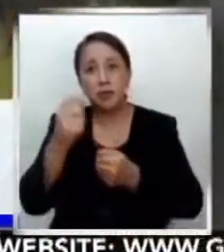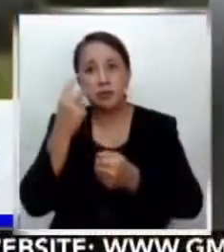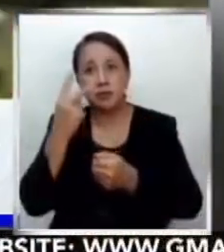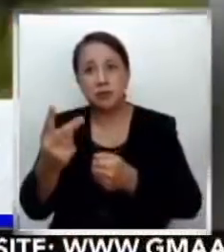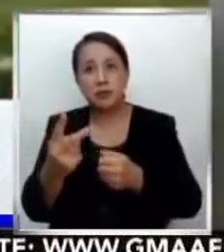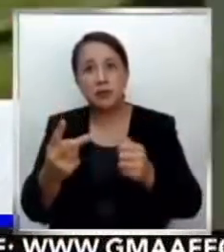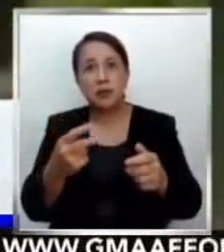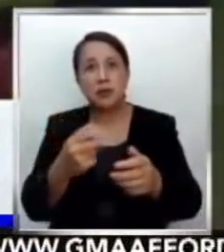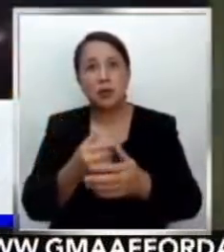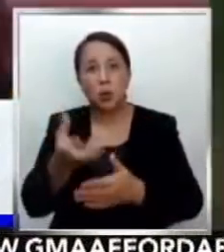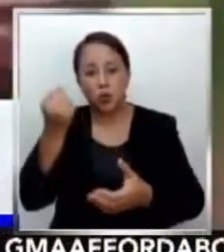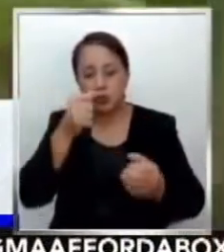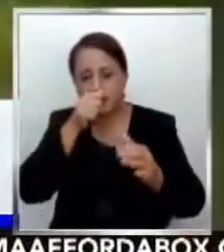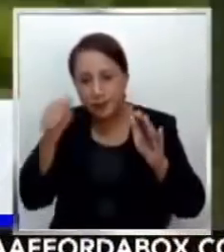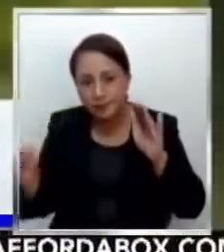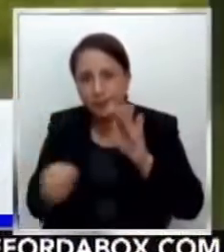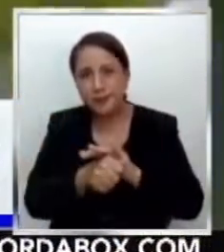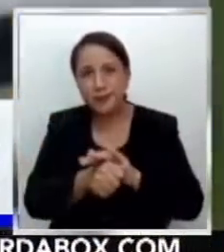tago.